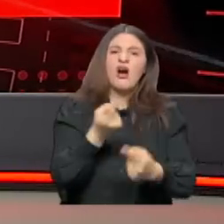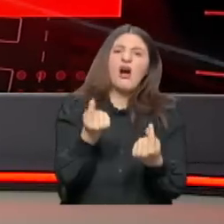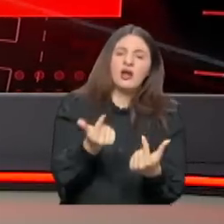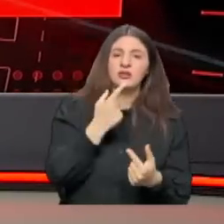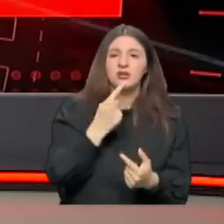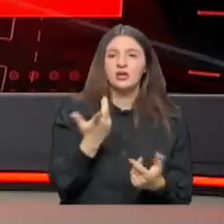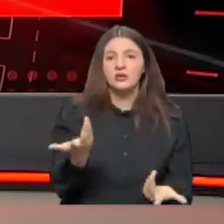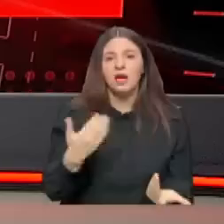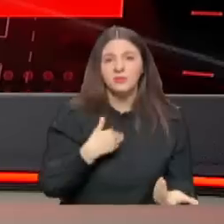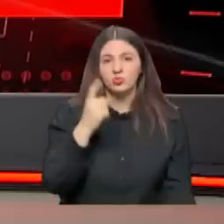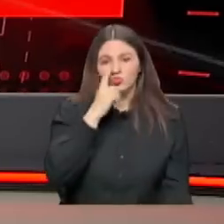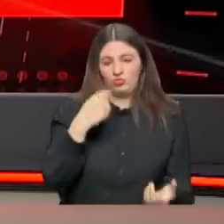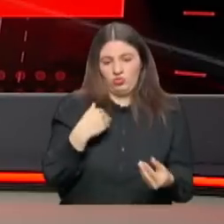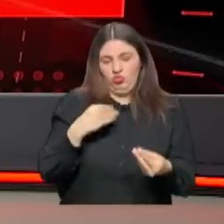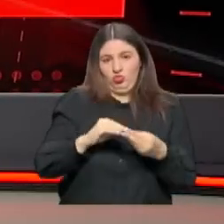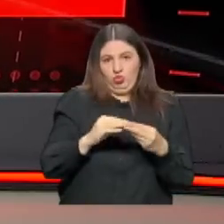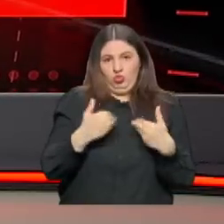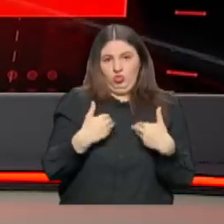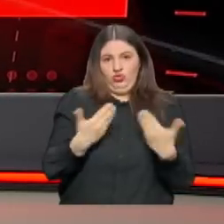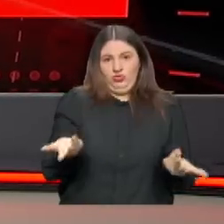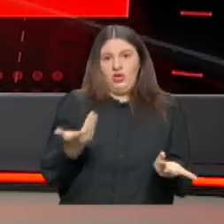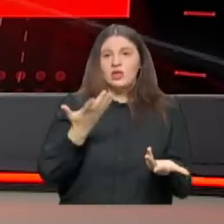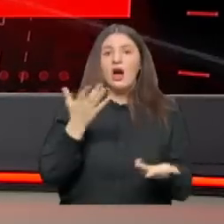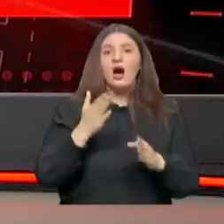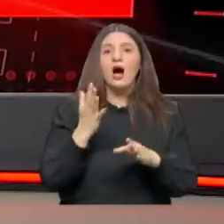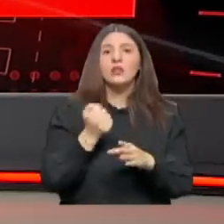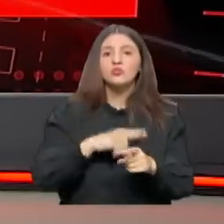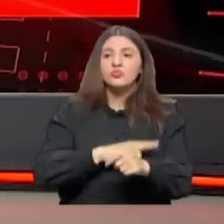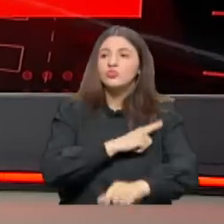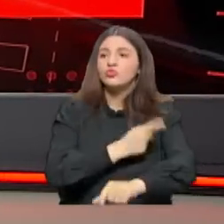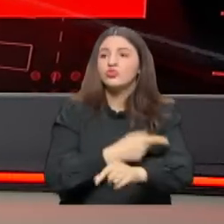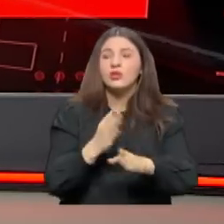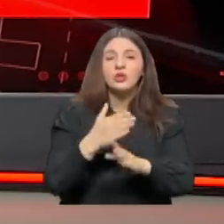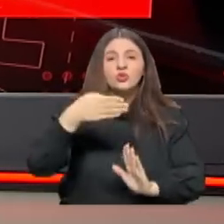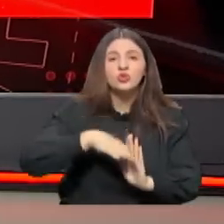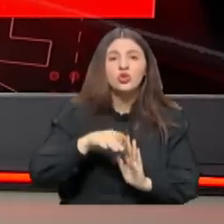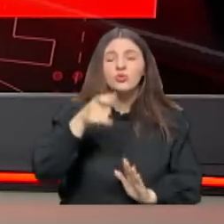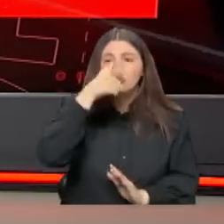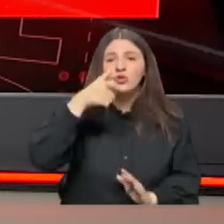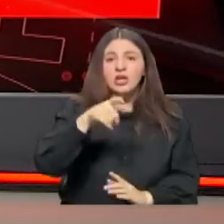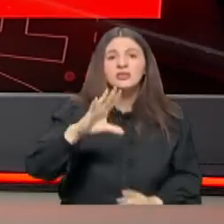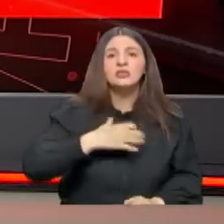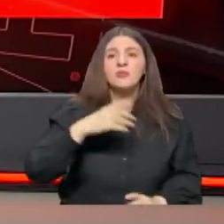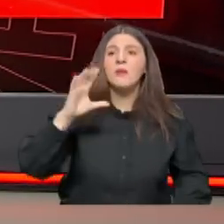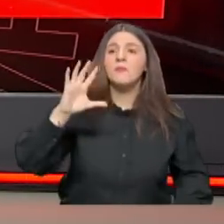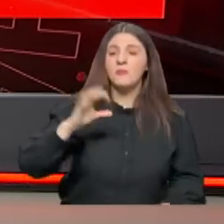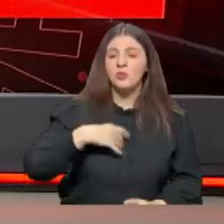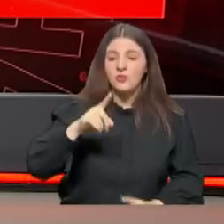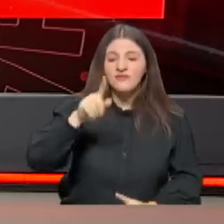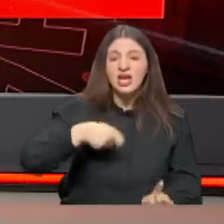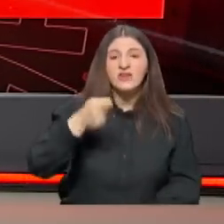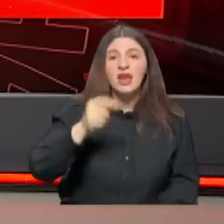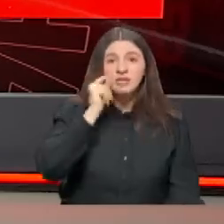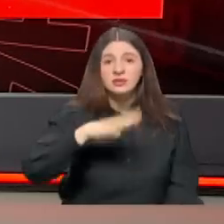diye. Sanki bizim kabahatimizmiş gibi. Niye düştü alım gücü? Bu ülkenin sahipleri, bu ülkenin patronları, bu ülkenin vergi